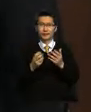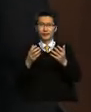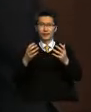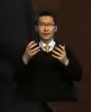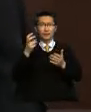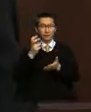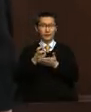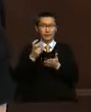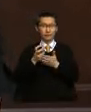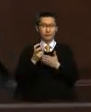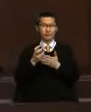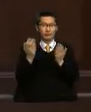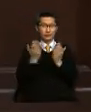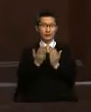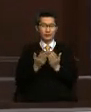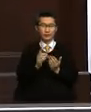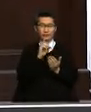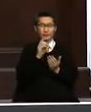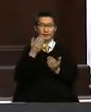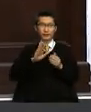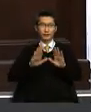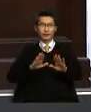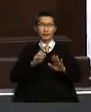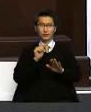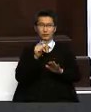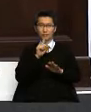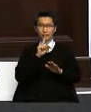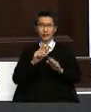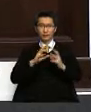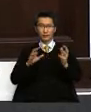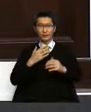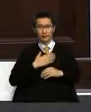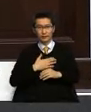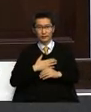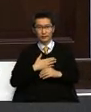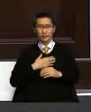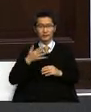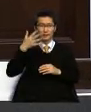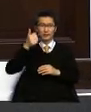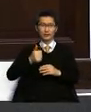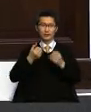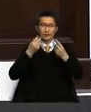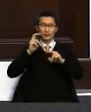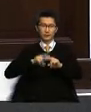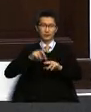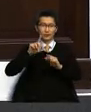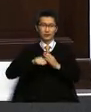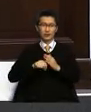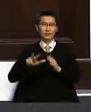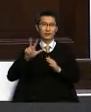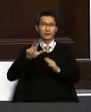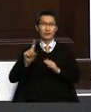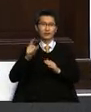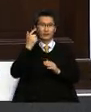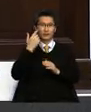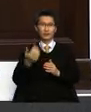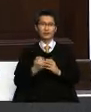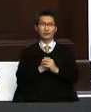합법적인 절차를 거쳤다고는 하지만 이번에 상당히 논란이 있었습니다. 신임 의장으로서 어떤 각오를 하고